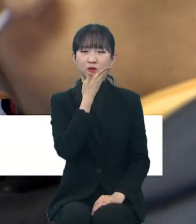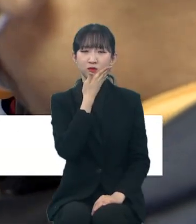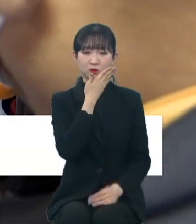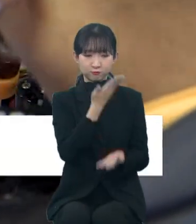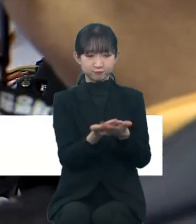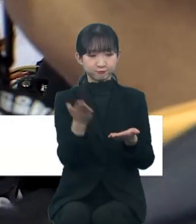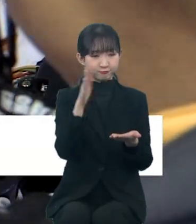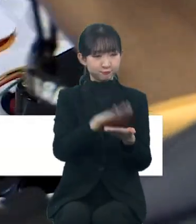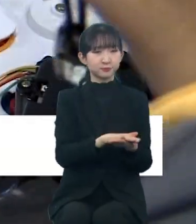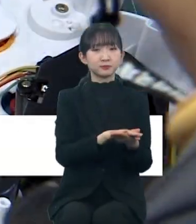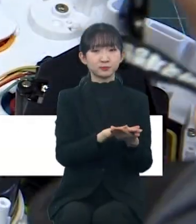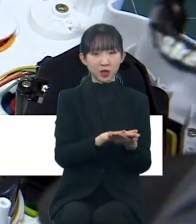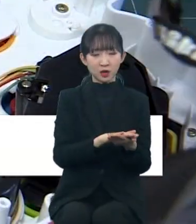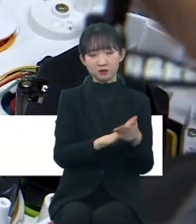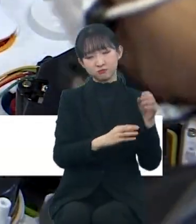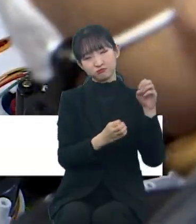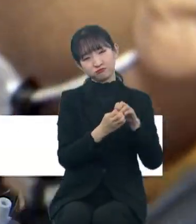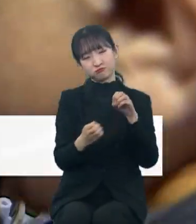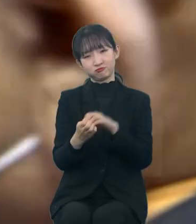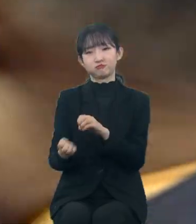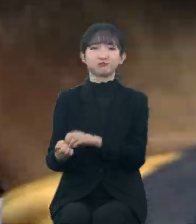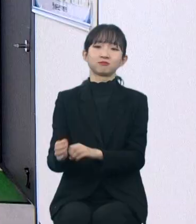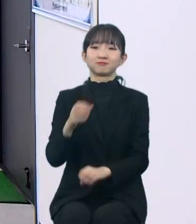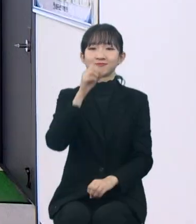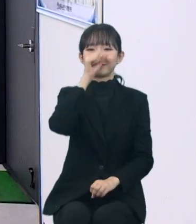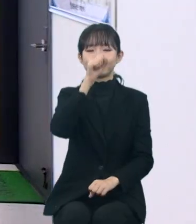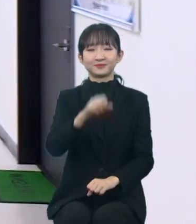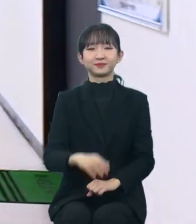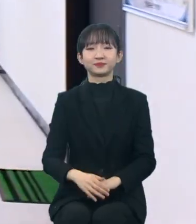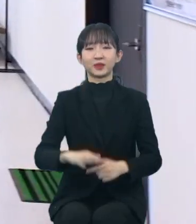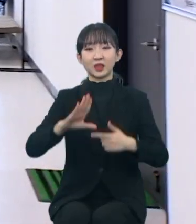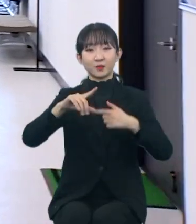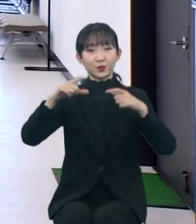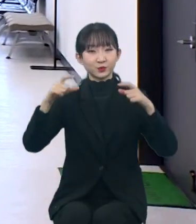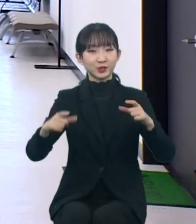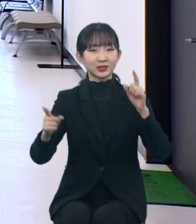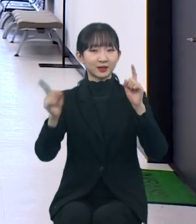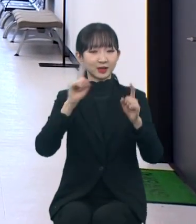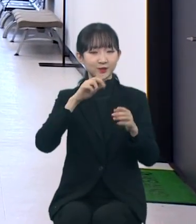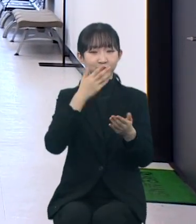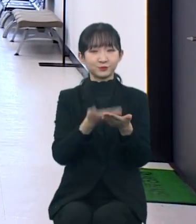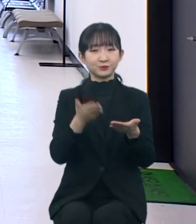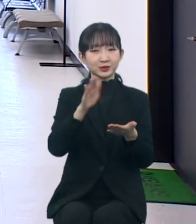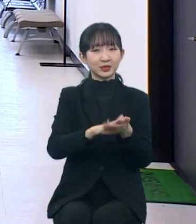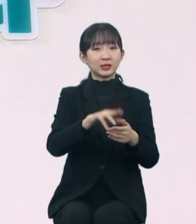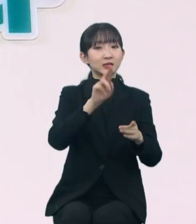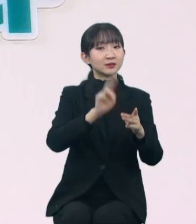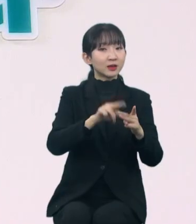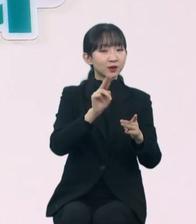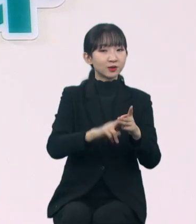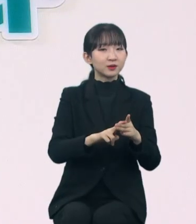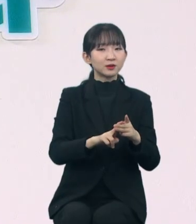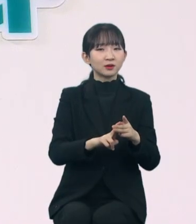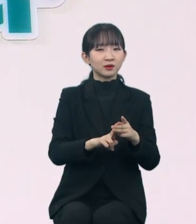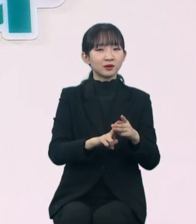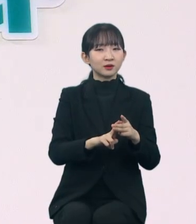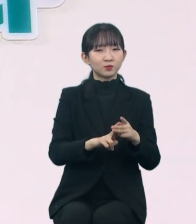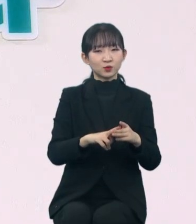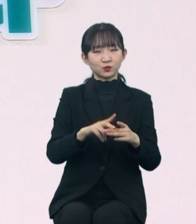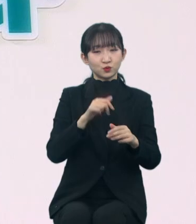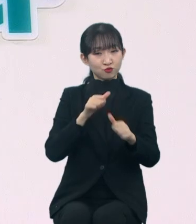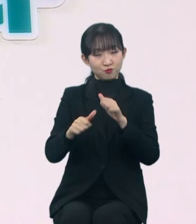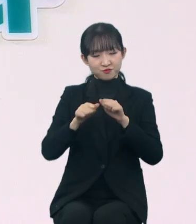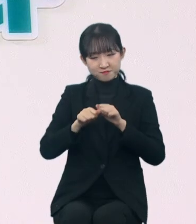하고 또 밑에 동생도 가까이 놀이라고 하니까. 남동구 장난감 수리센터는 입소문을 타면서 전국적으로 인기를